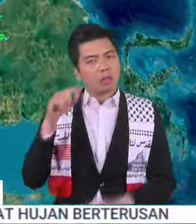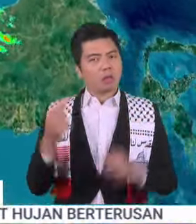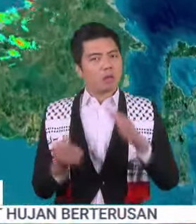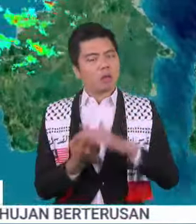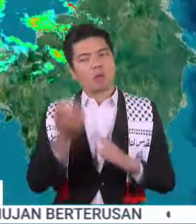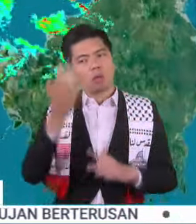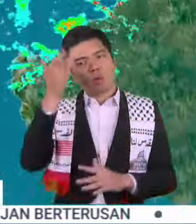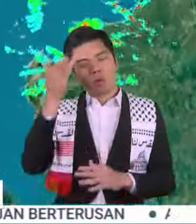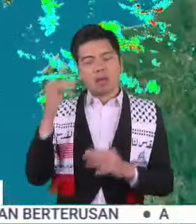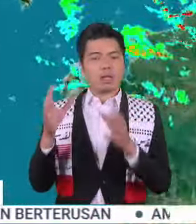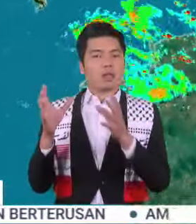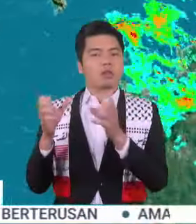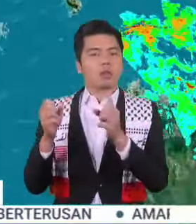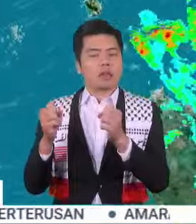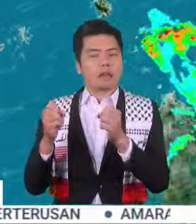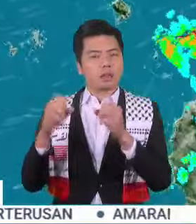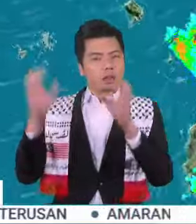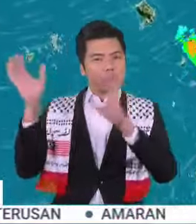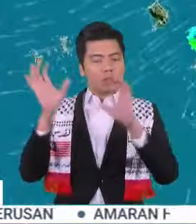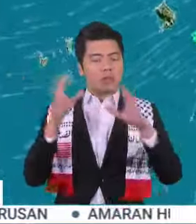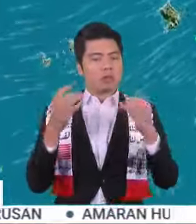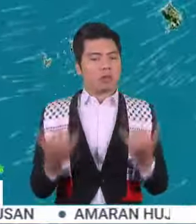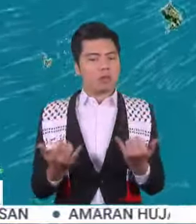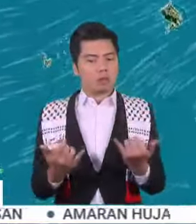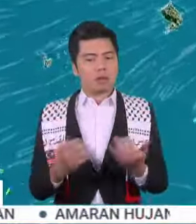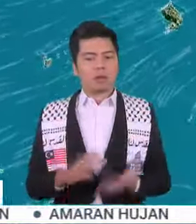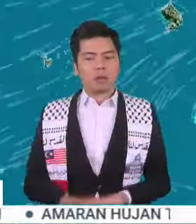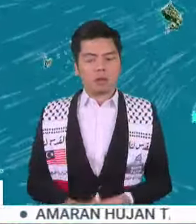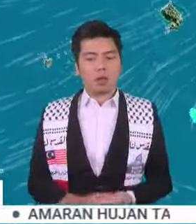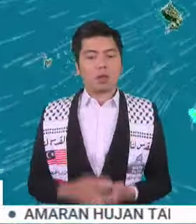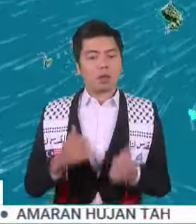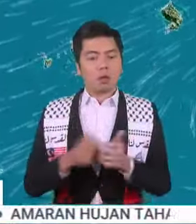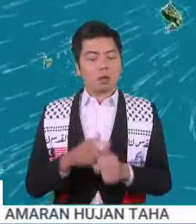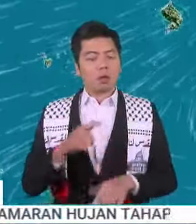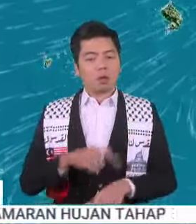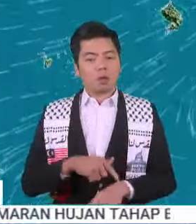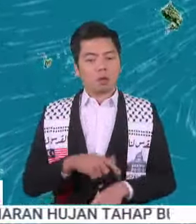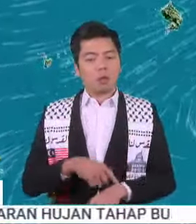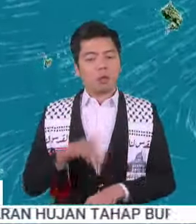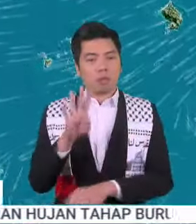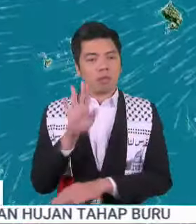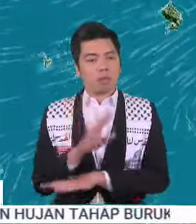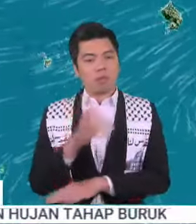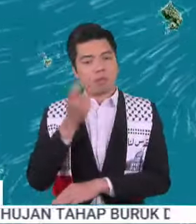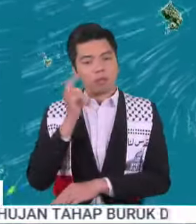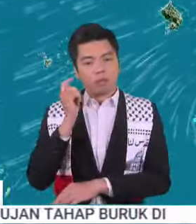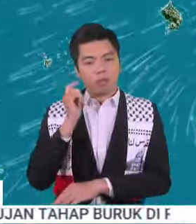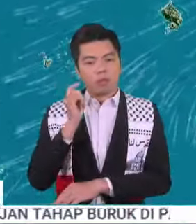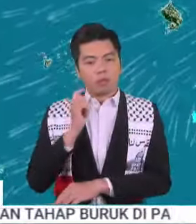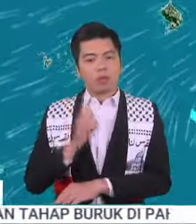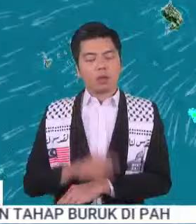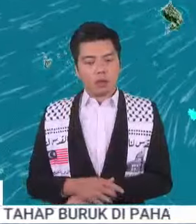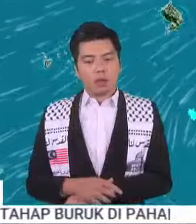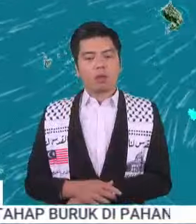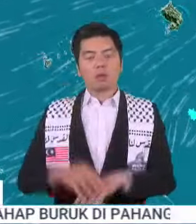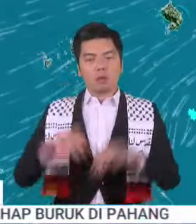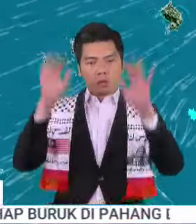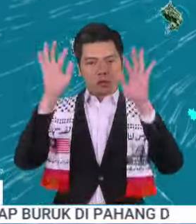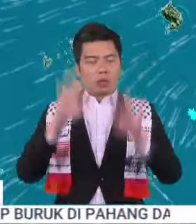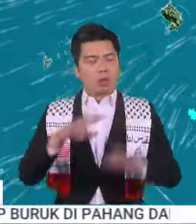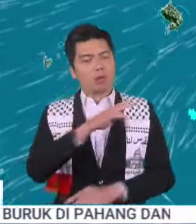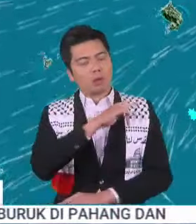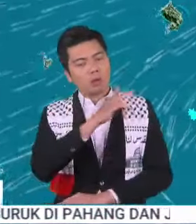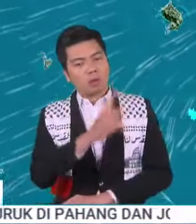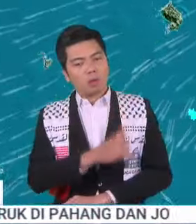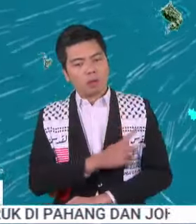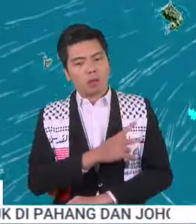mengapa kelembapan tertumpu di Semenanjung pada ketika ini. Setakat jam 5 petang tadi, kota tinggi di negeri Johor mencatatkan bacaan hujan tertinggi